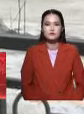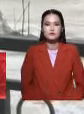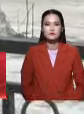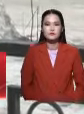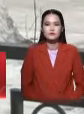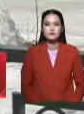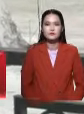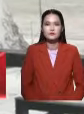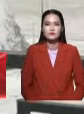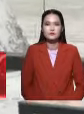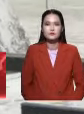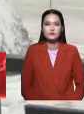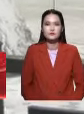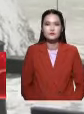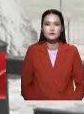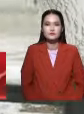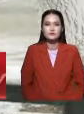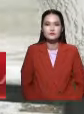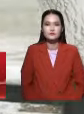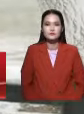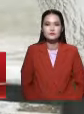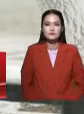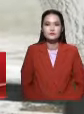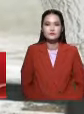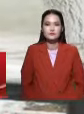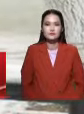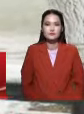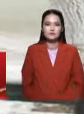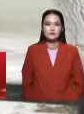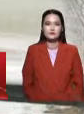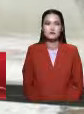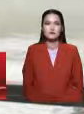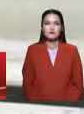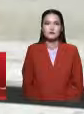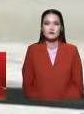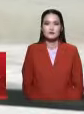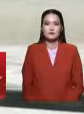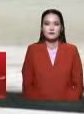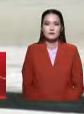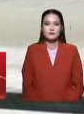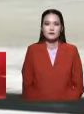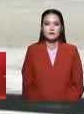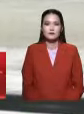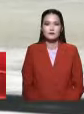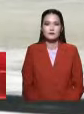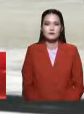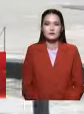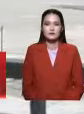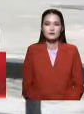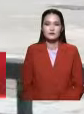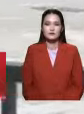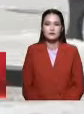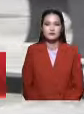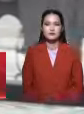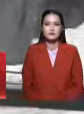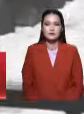Құшақтасайық, бір-бірімізге суық сасып жүрейік. Әдемі қыз екен. Рахмет. Сізді де құшақтайын. Жарамаңызда.